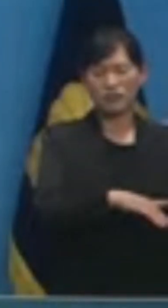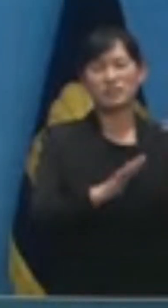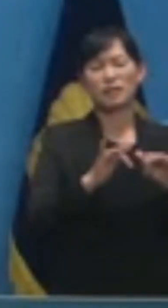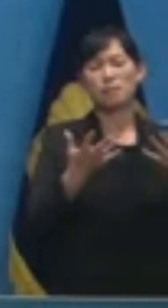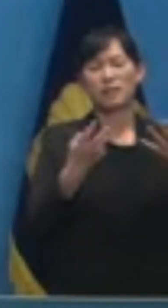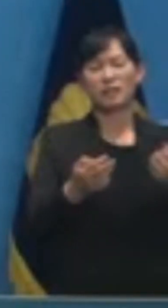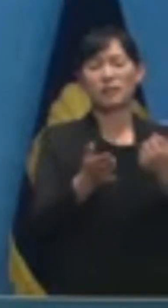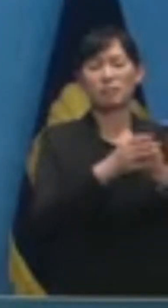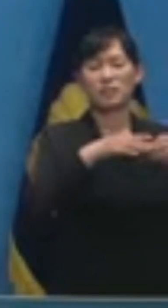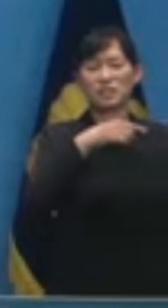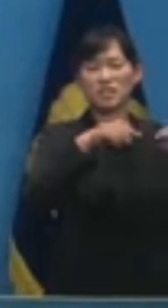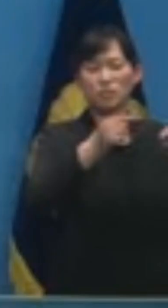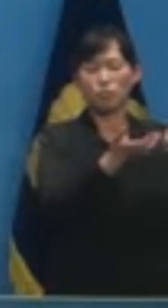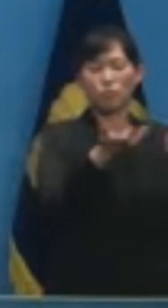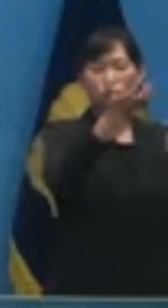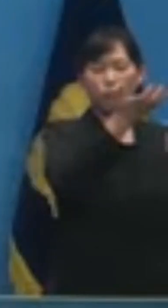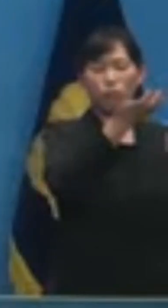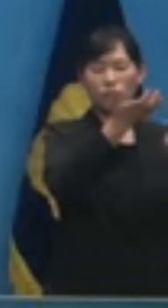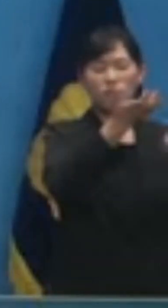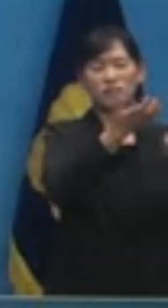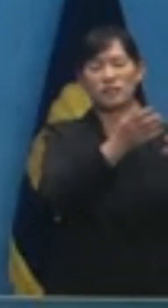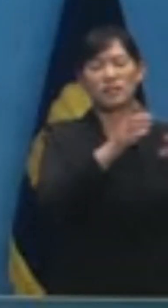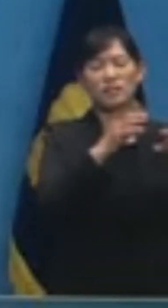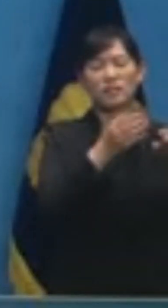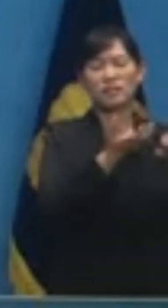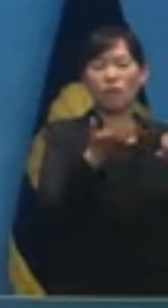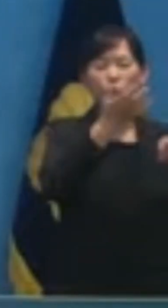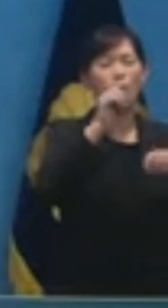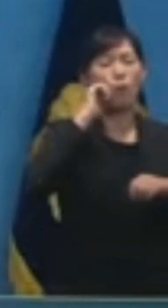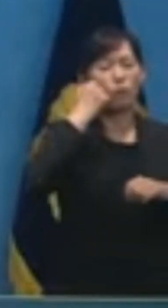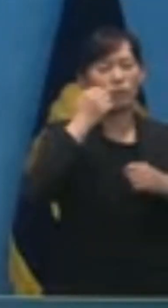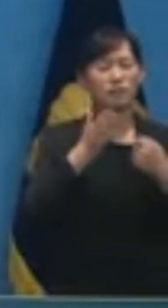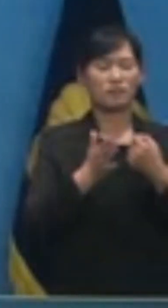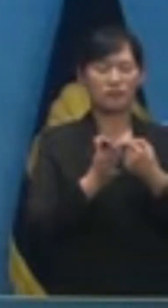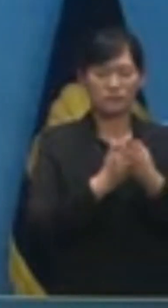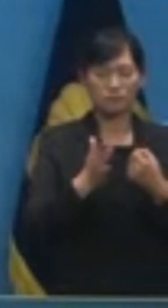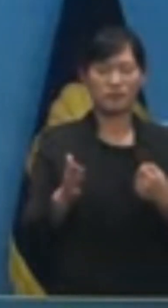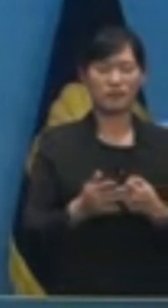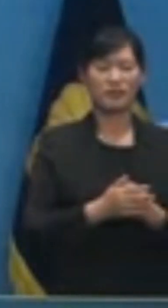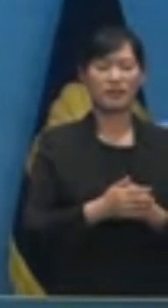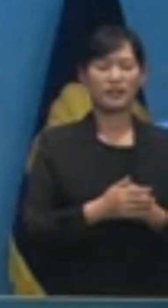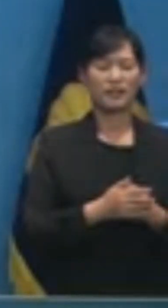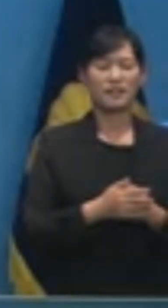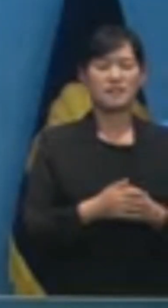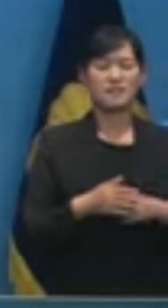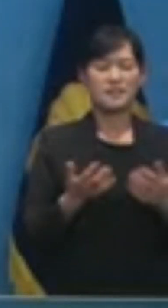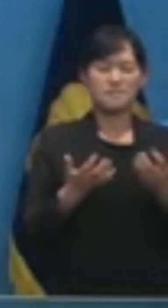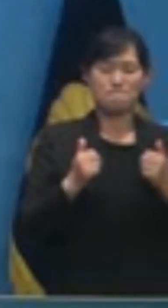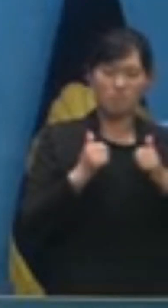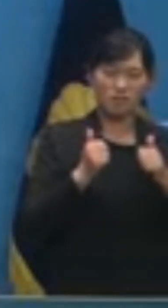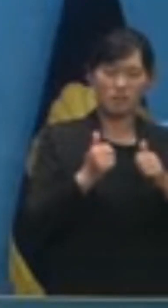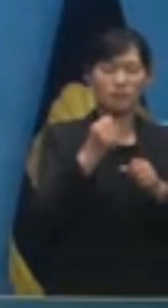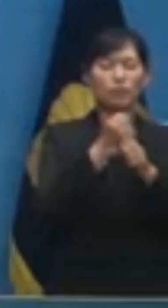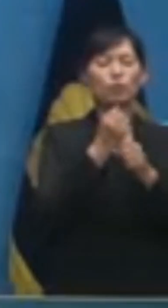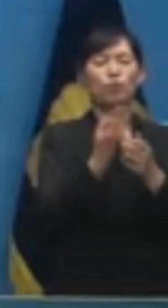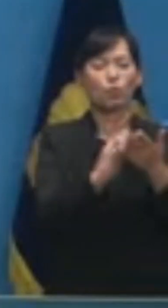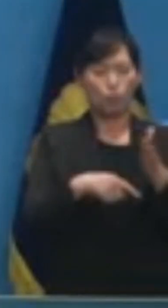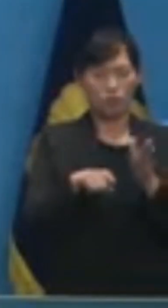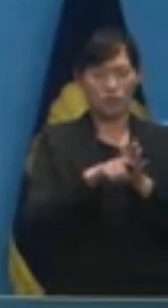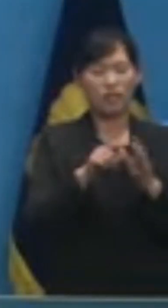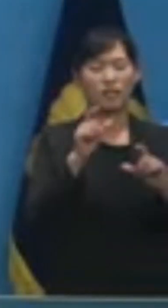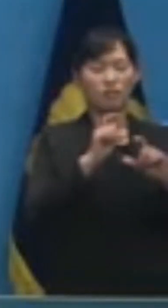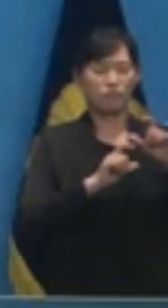있어 지휘관으로 승진이 극히 제한적인 상황에서 국가는 소방관의 사기 진작을 위한 소방공무원 계급 정원